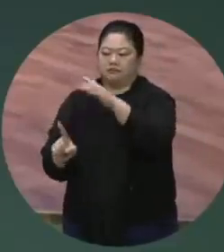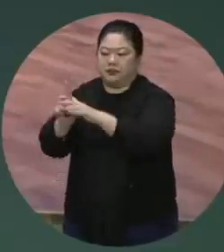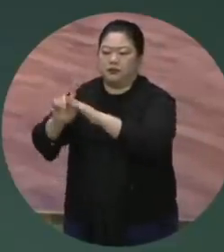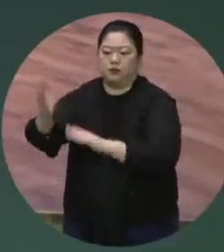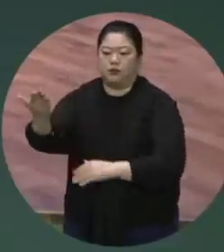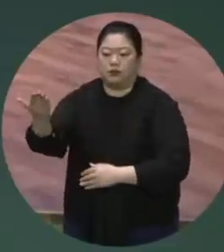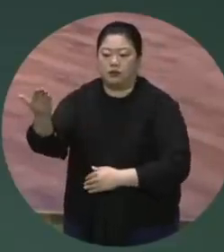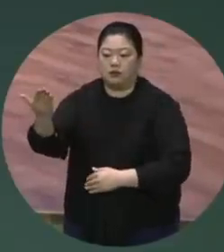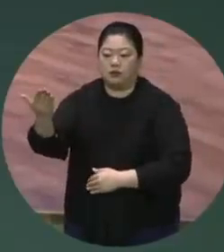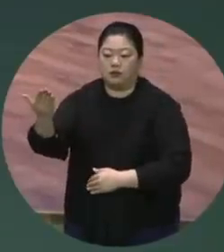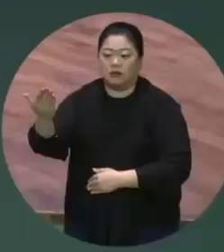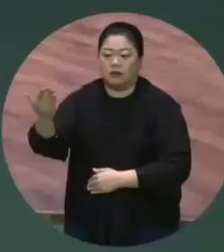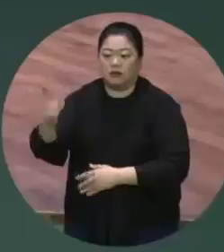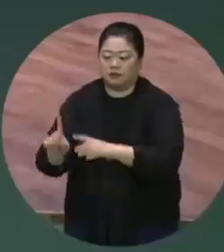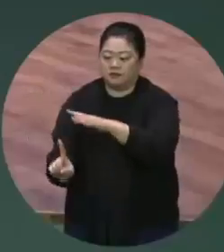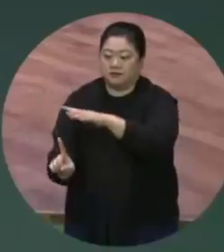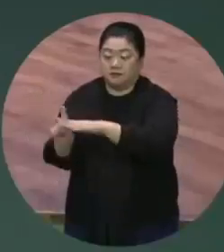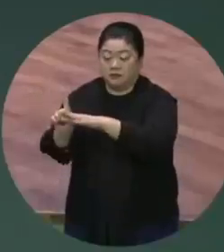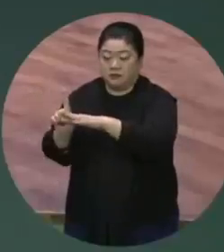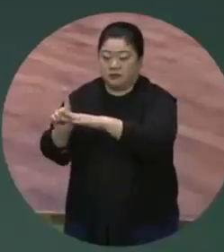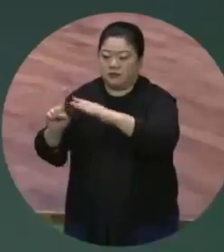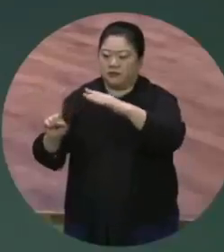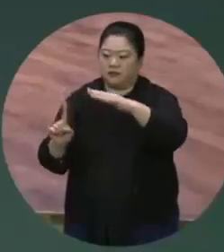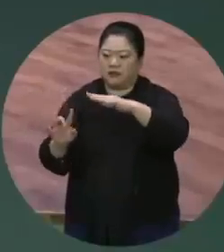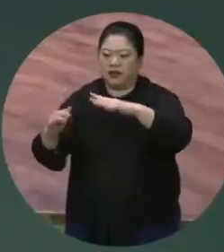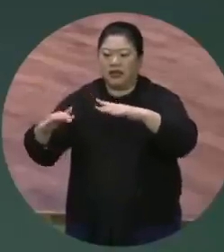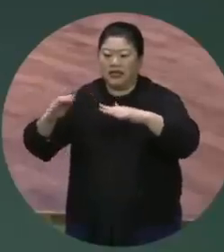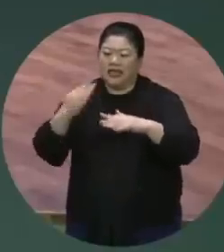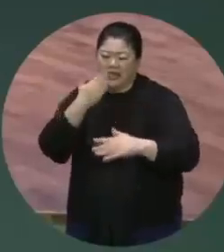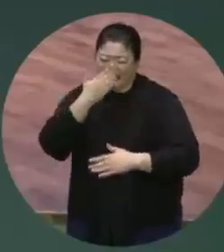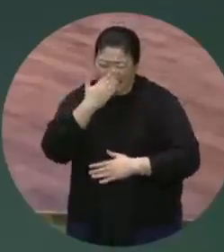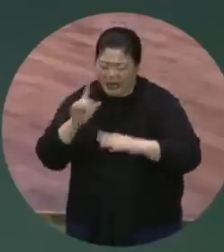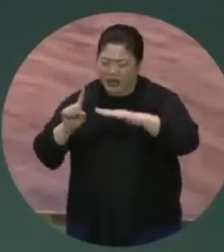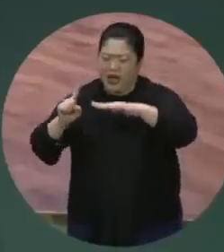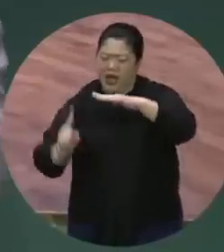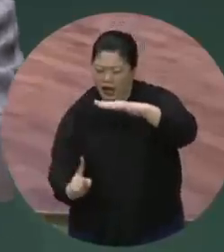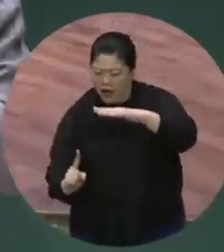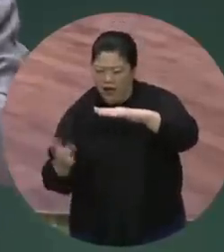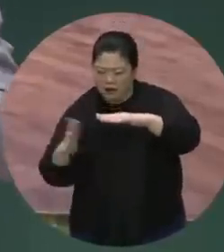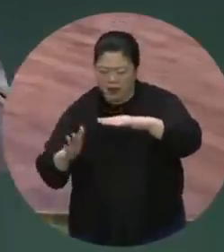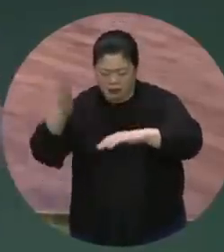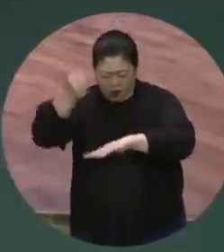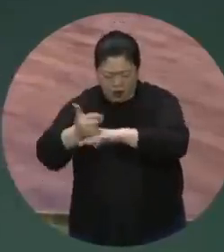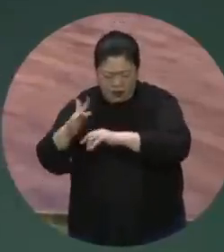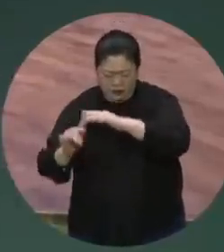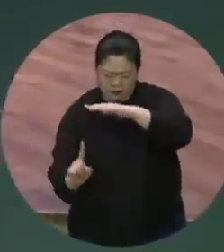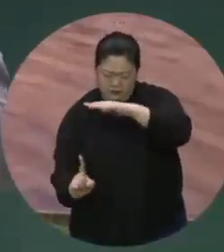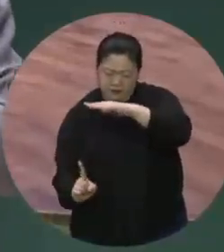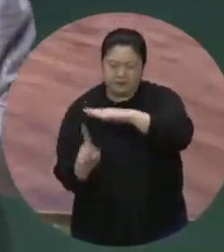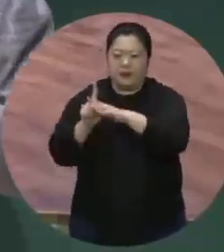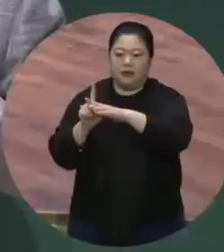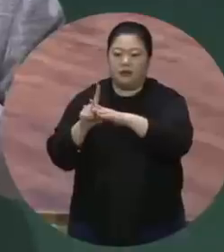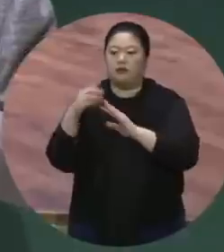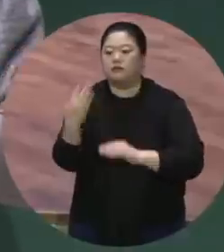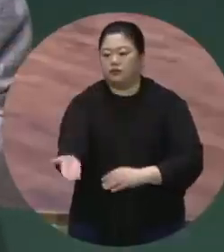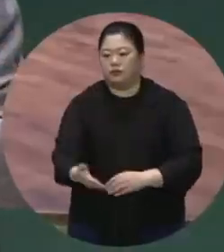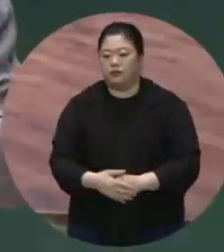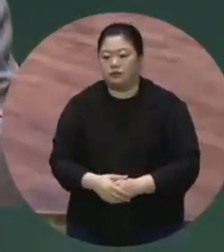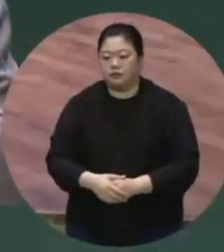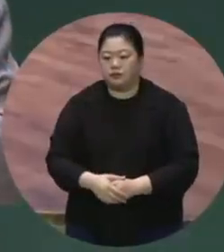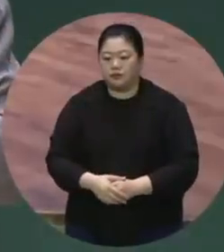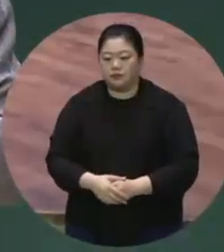이렇게 하나님께서는 여러분의 반전을 반전에 축복 주시면 믿으시기 바랍니다. 완전히